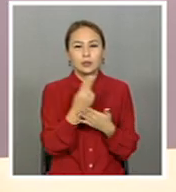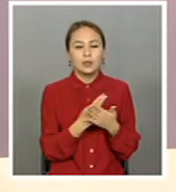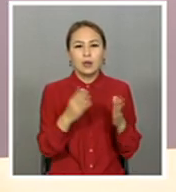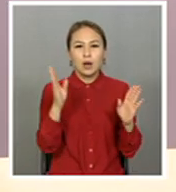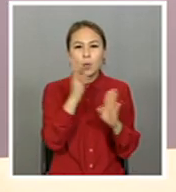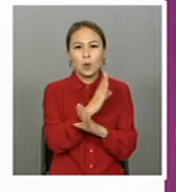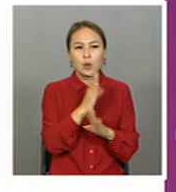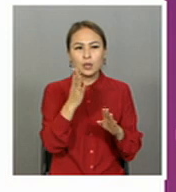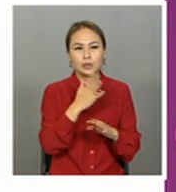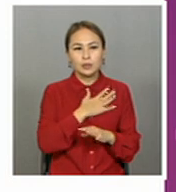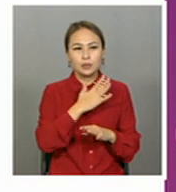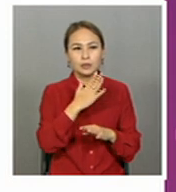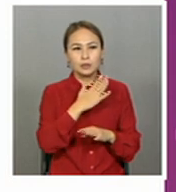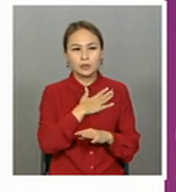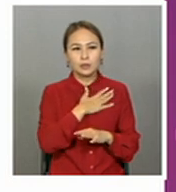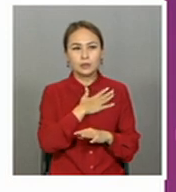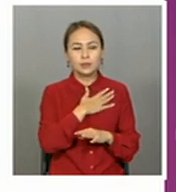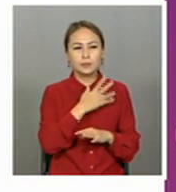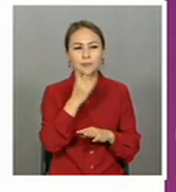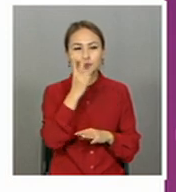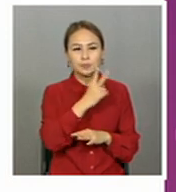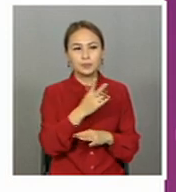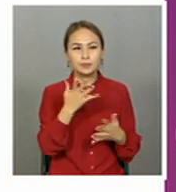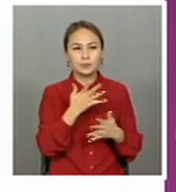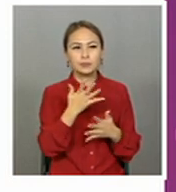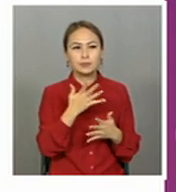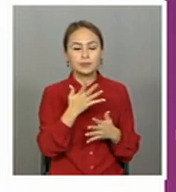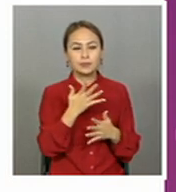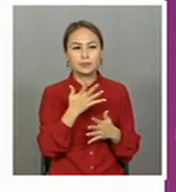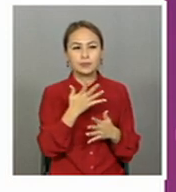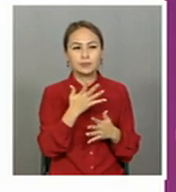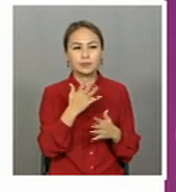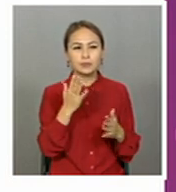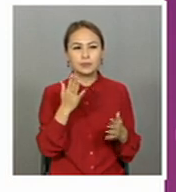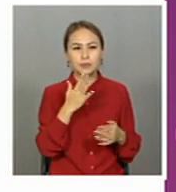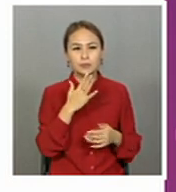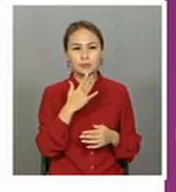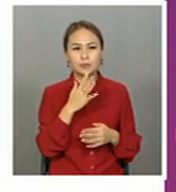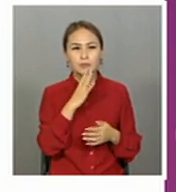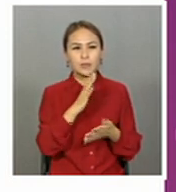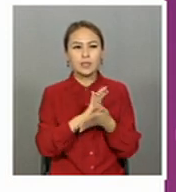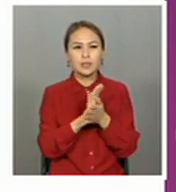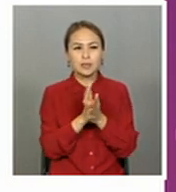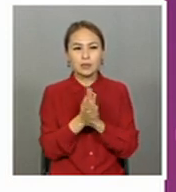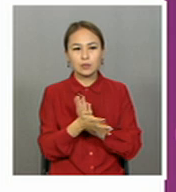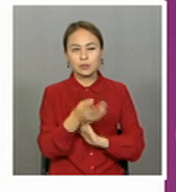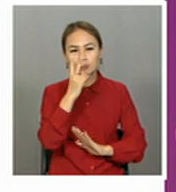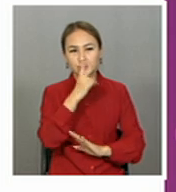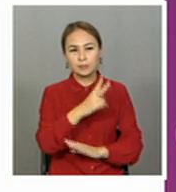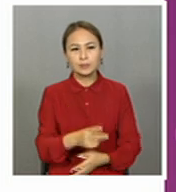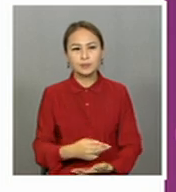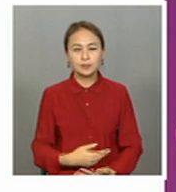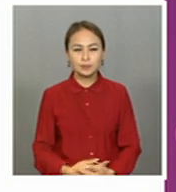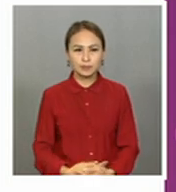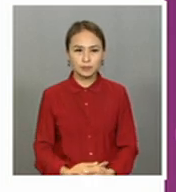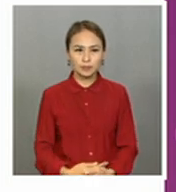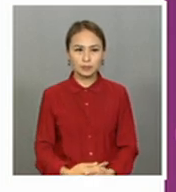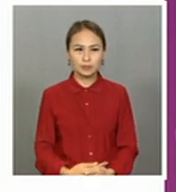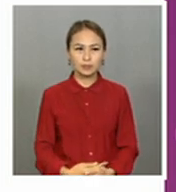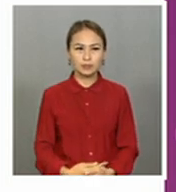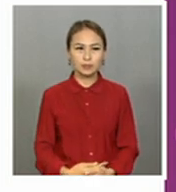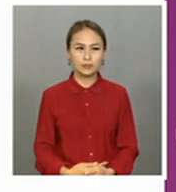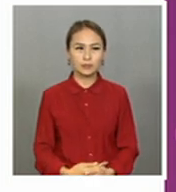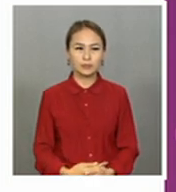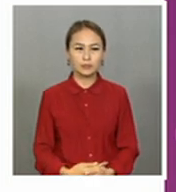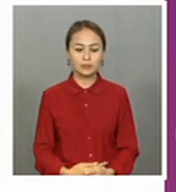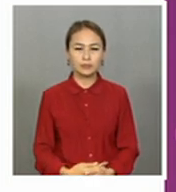ауаның серпімділік, ал қайсысында ауаның сығылу қасиеттері көрсетілген? Ажыратып